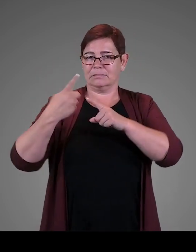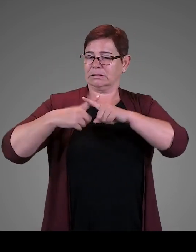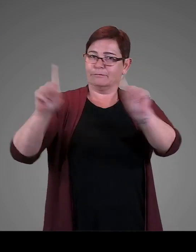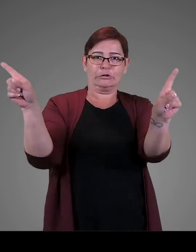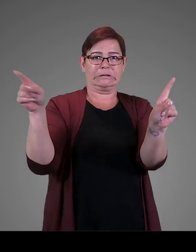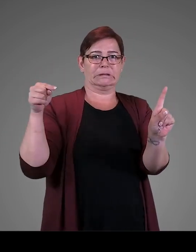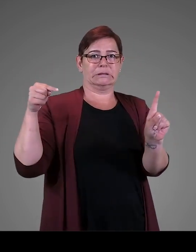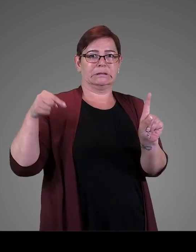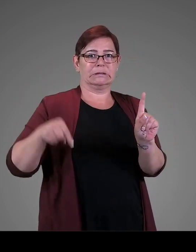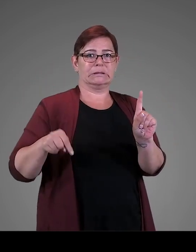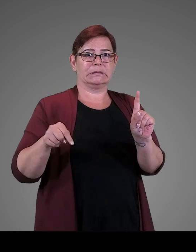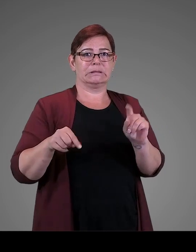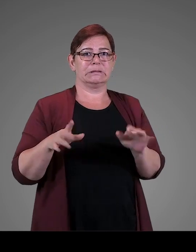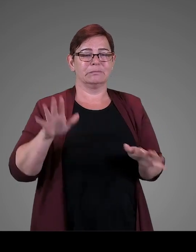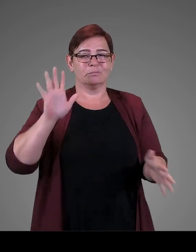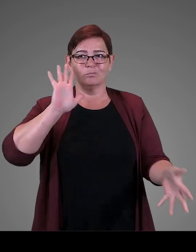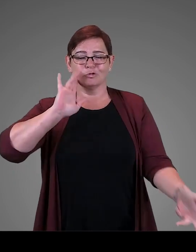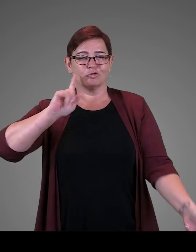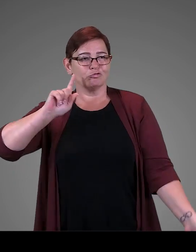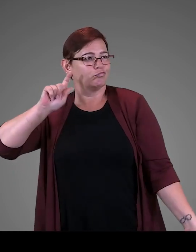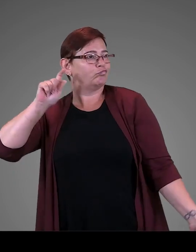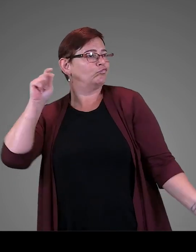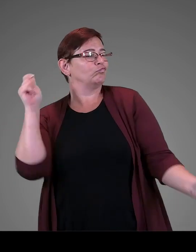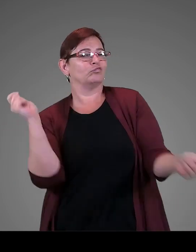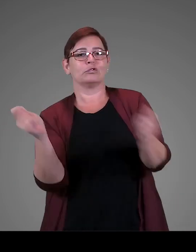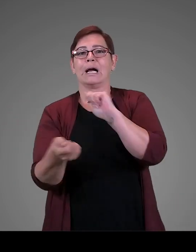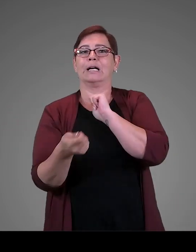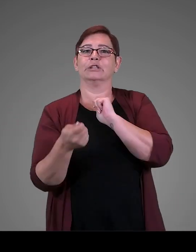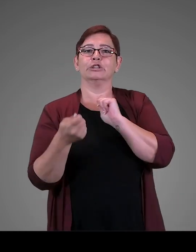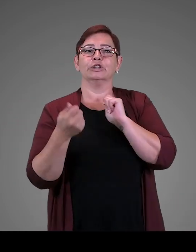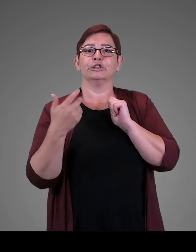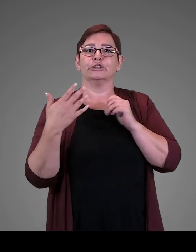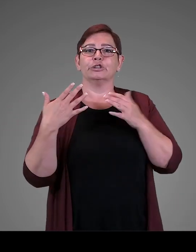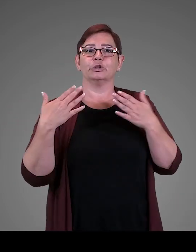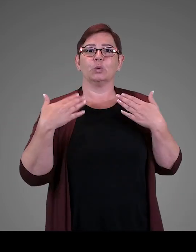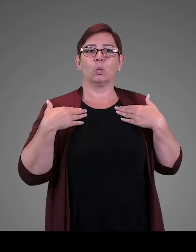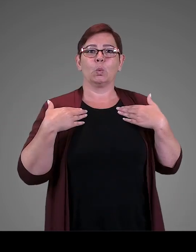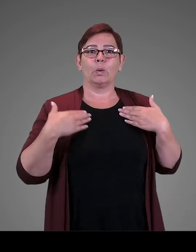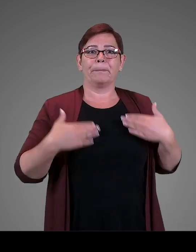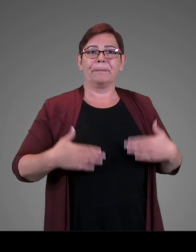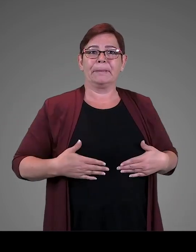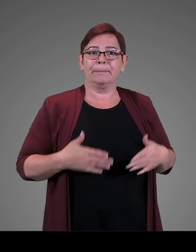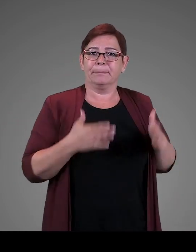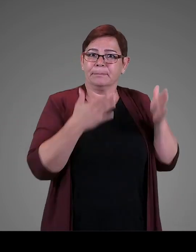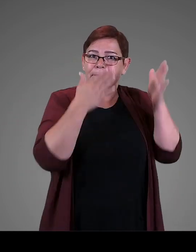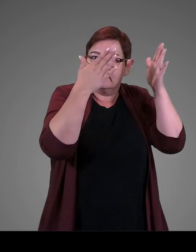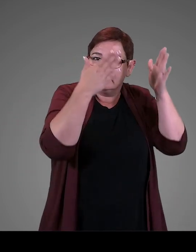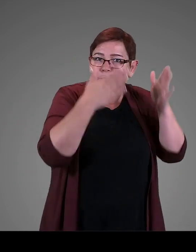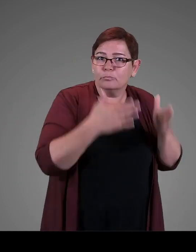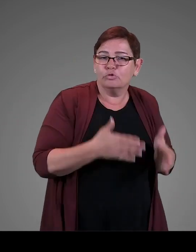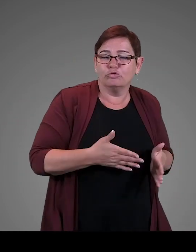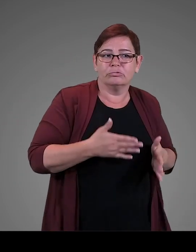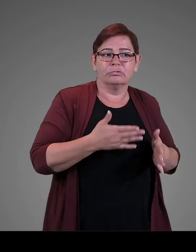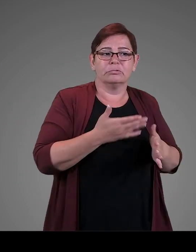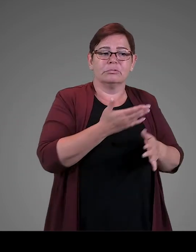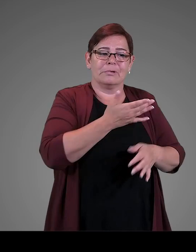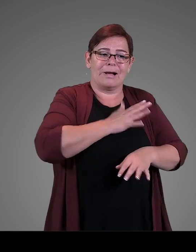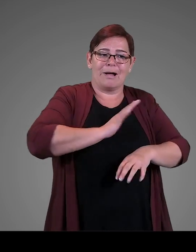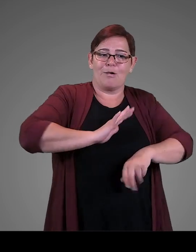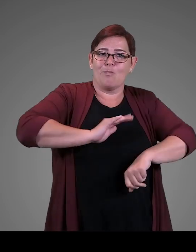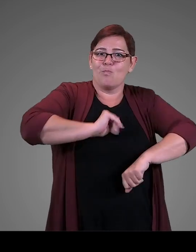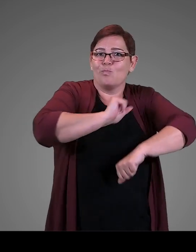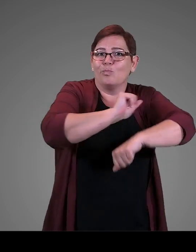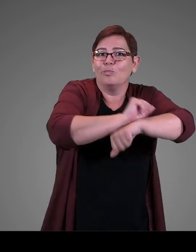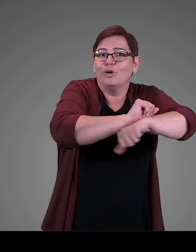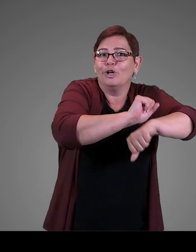différent, c'est autre chose. Ça va changer la nature, peut-être même, de la personne